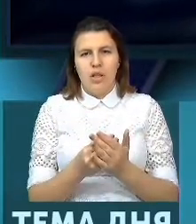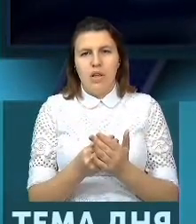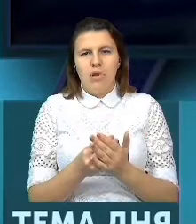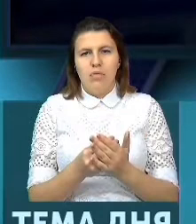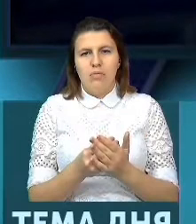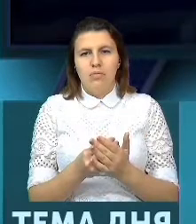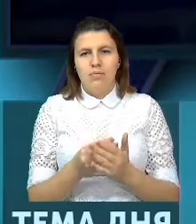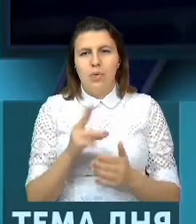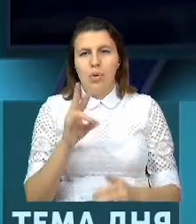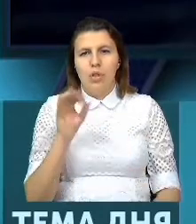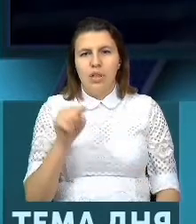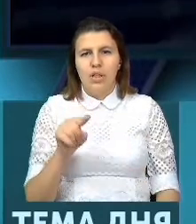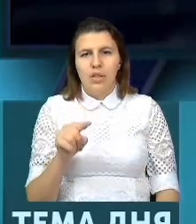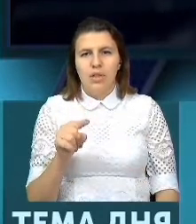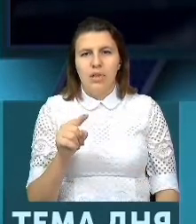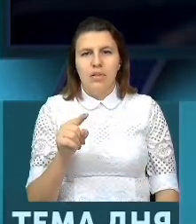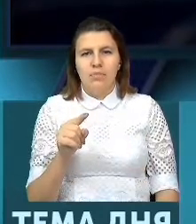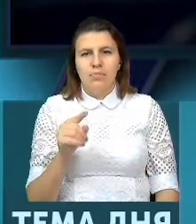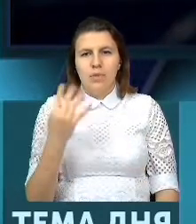ті вещи, які я зробив за 40 тисяч,